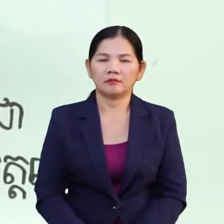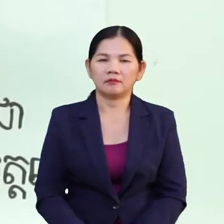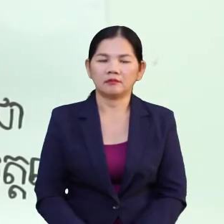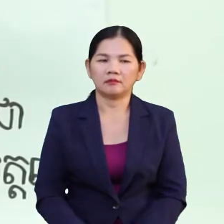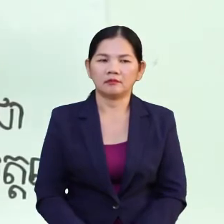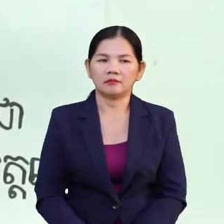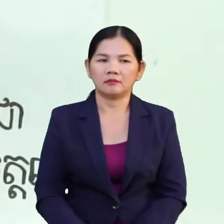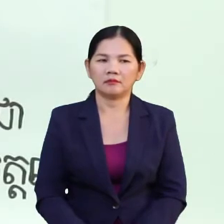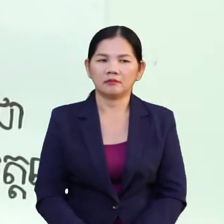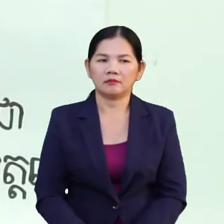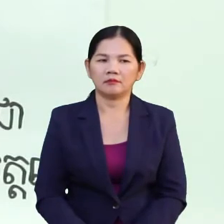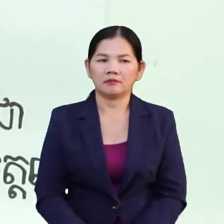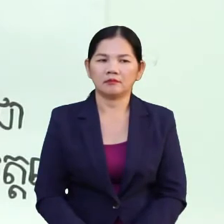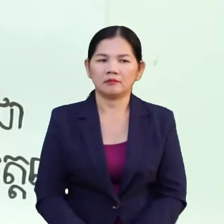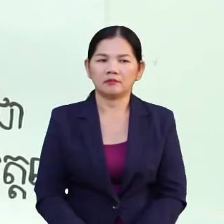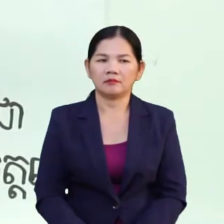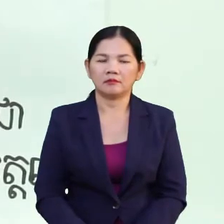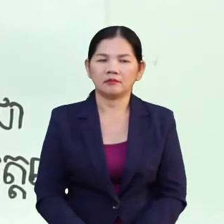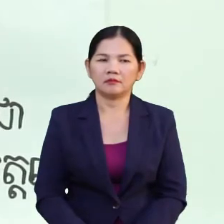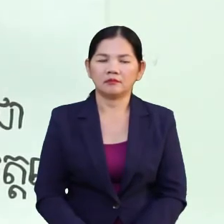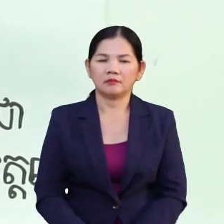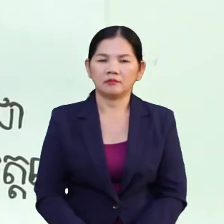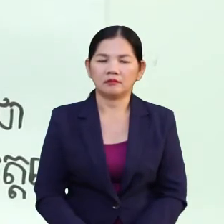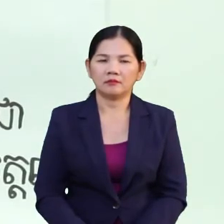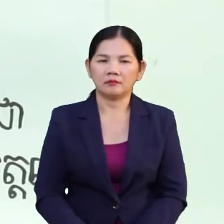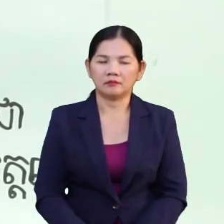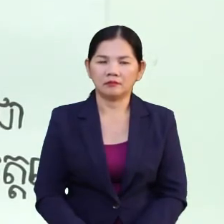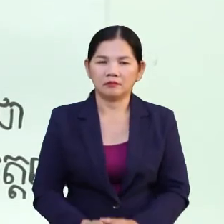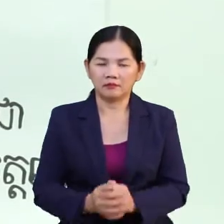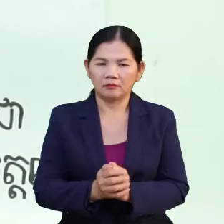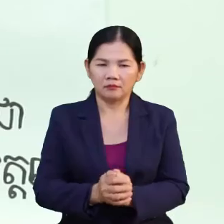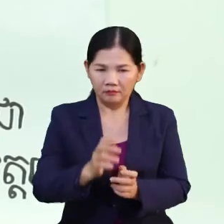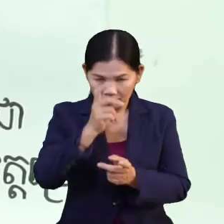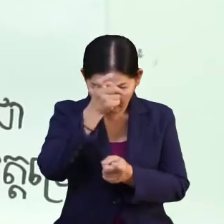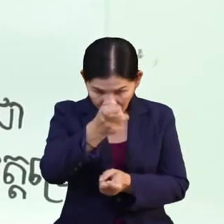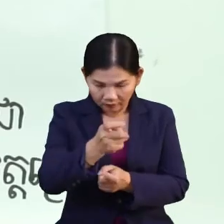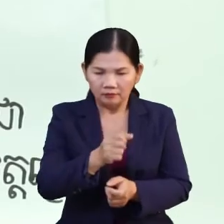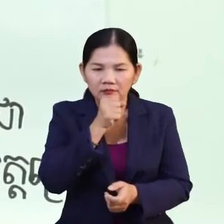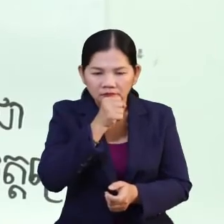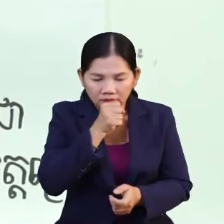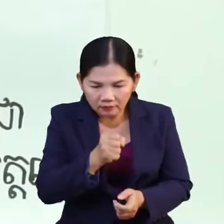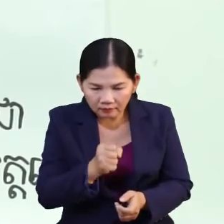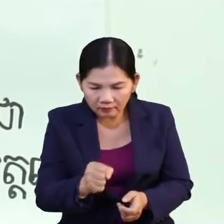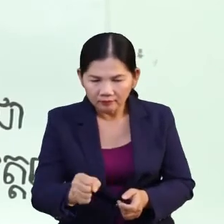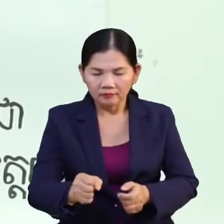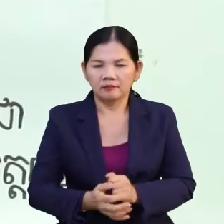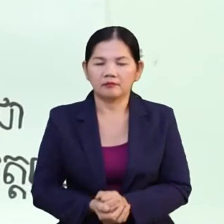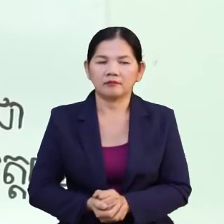ចាតោះចាប់ដើមអាននឹងក៏អានកូនស្ដាប់តោះចេះគោរពចាស់ព្រឹទ្ធាចារ្យ